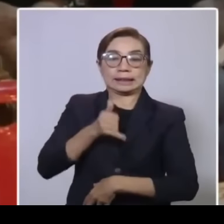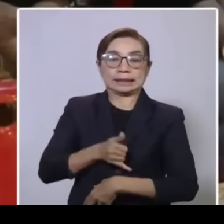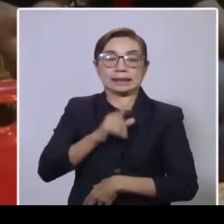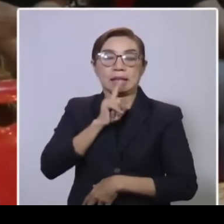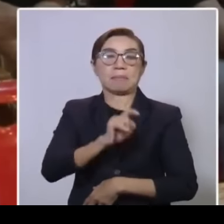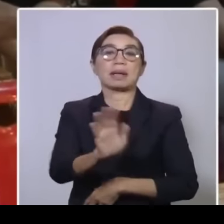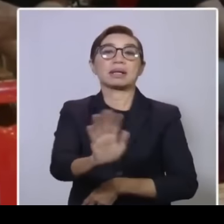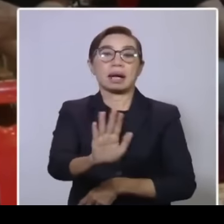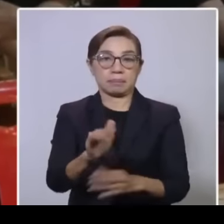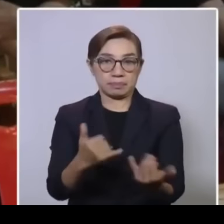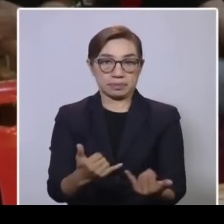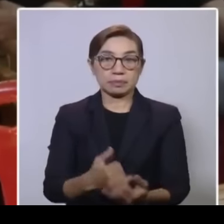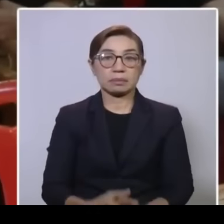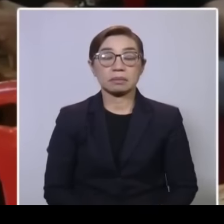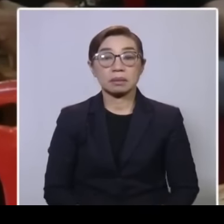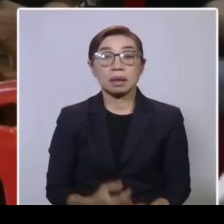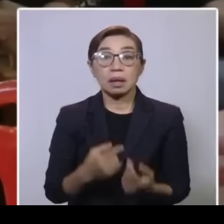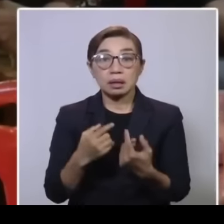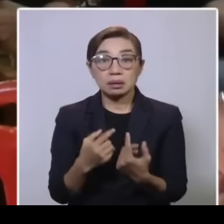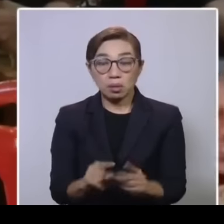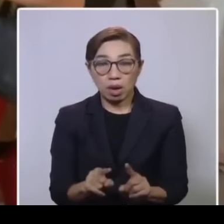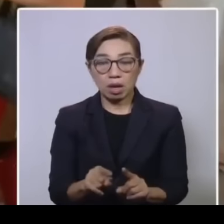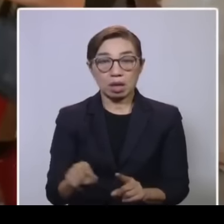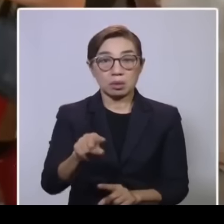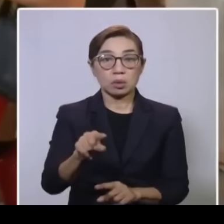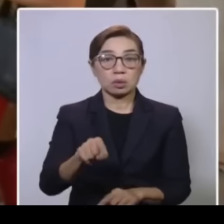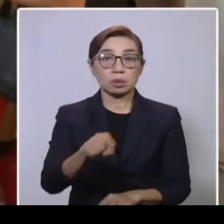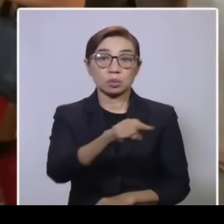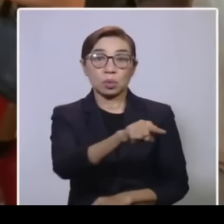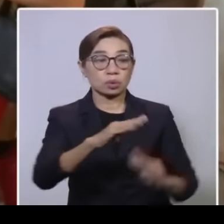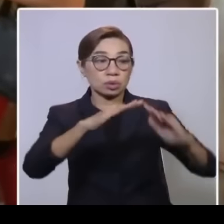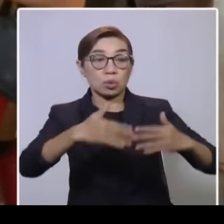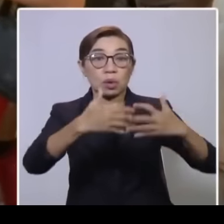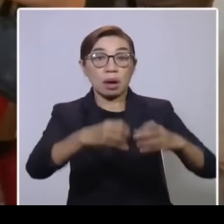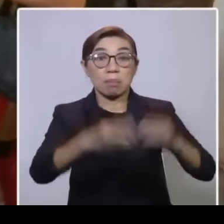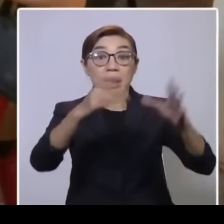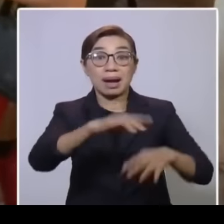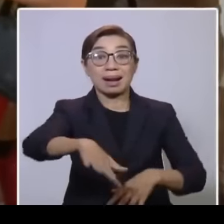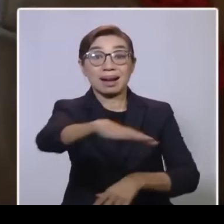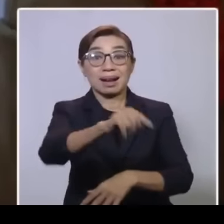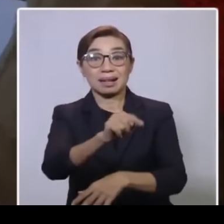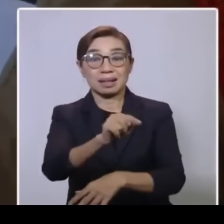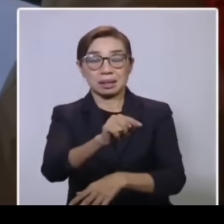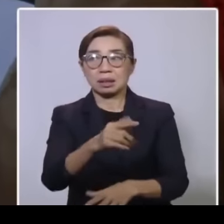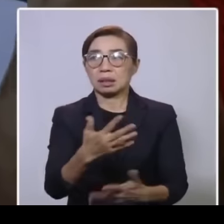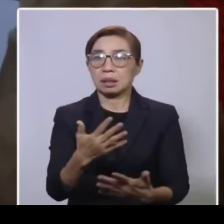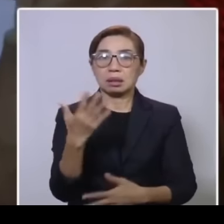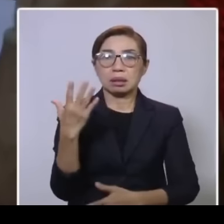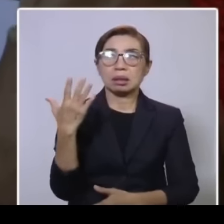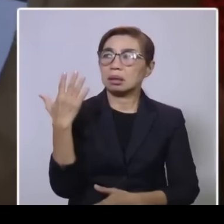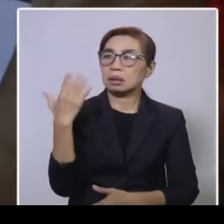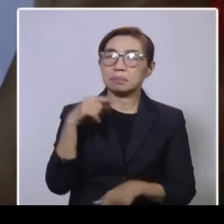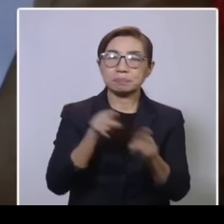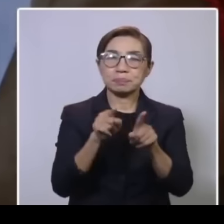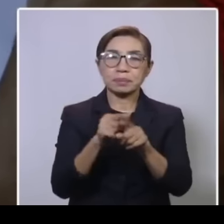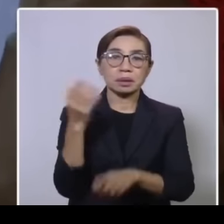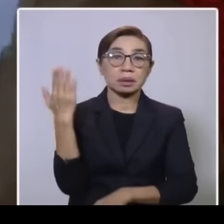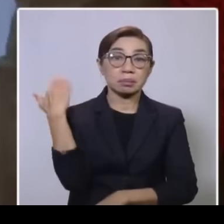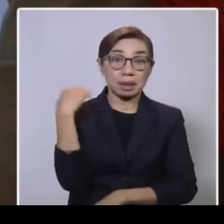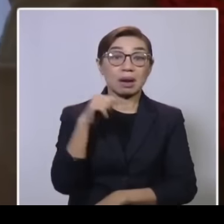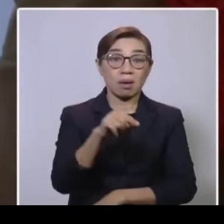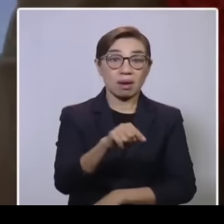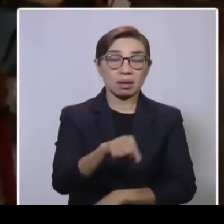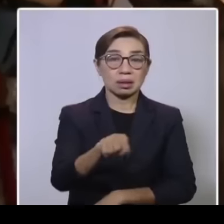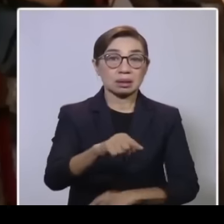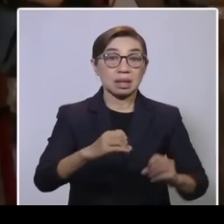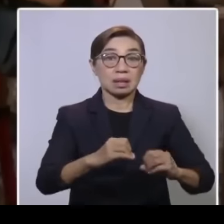ใดๆค่ะแต่สำหรับในพื้นที่เกิดเหตุที่โรงงานพุนะคะที่เมื่อช่วงที่ผ่านมานะคะ